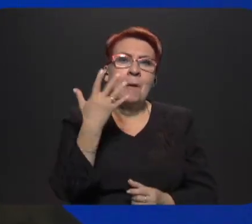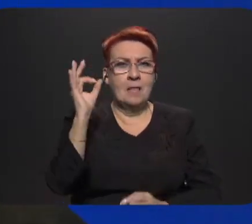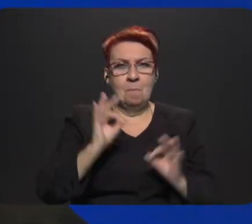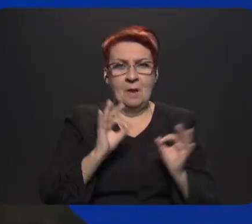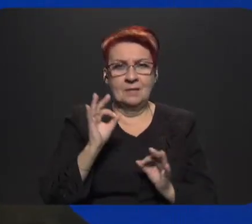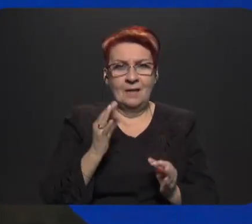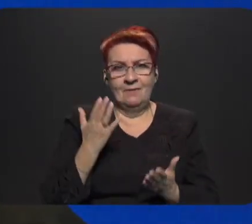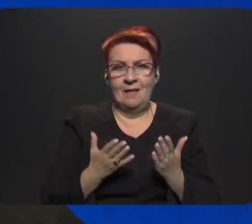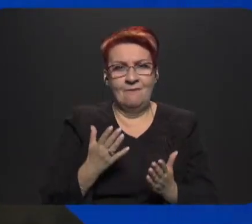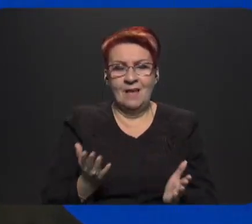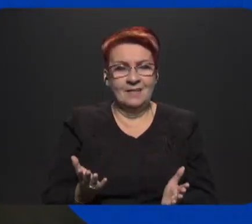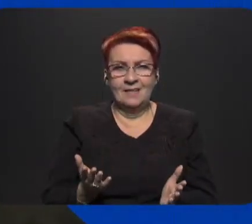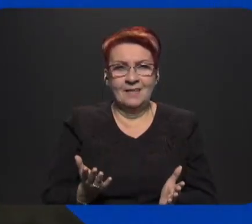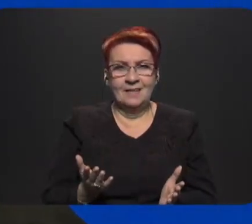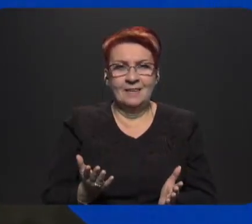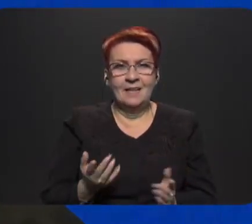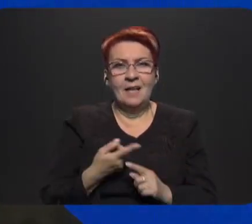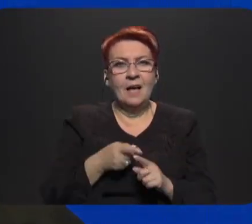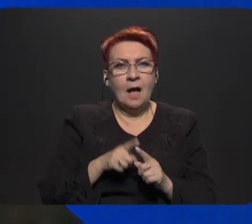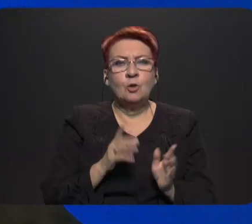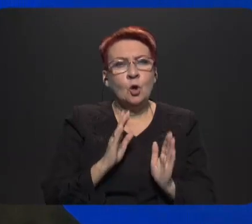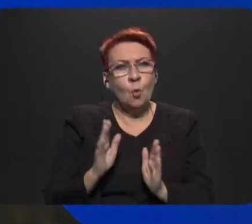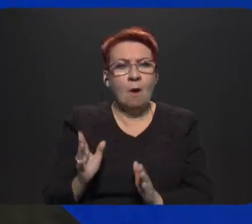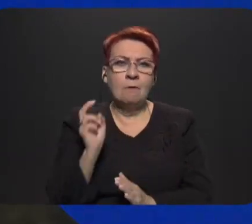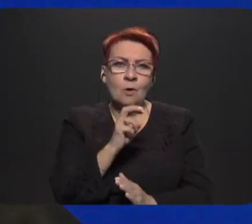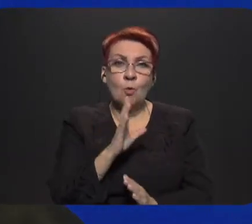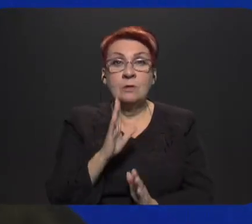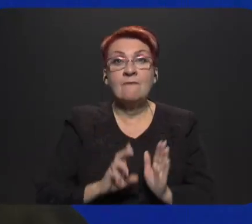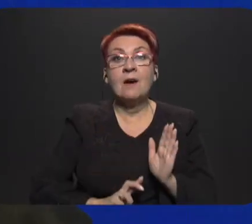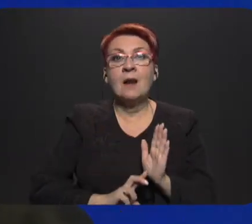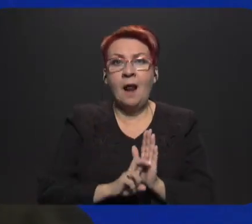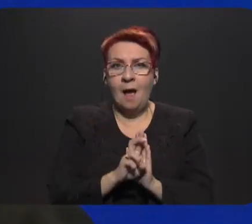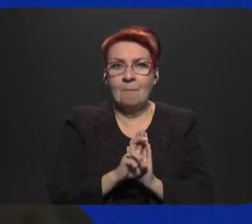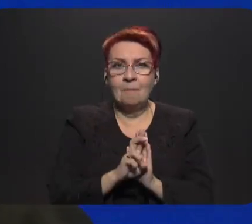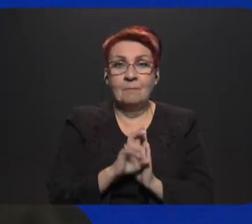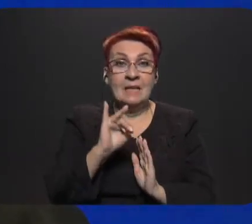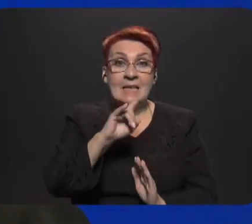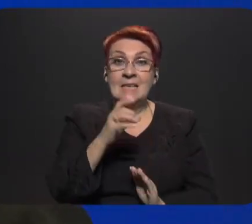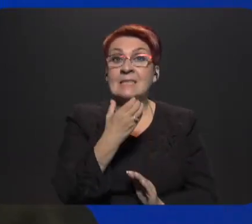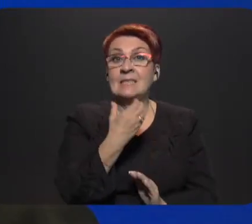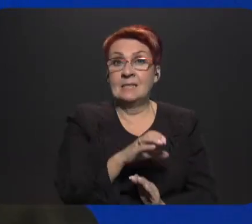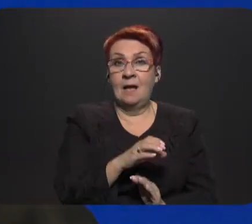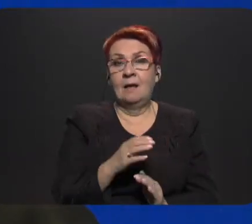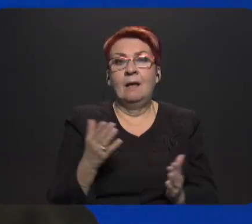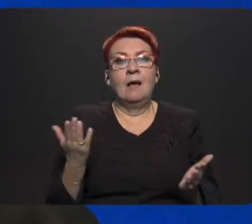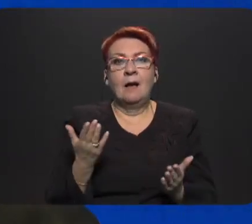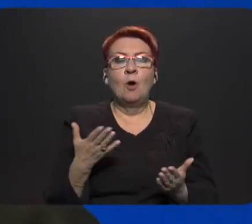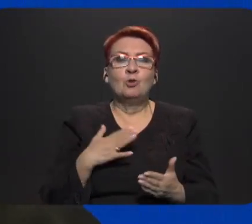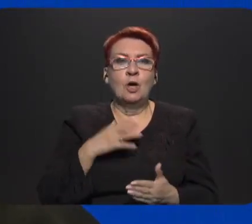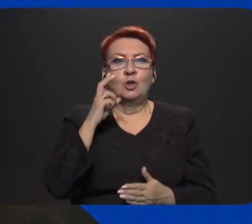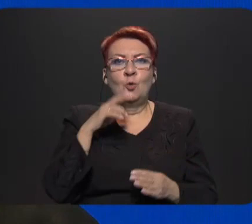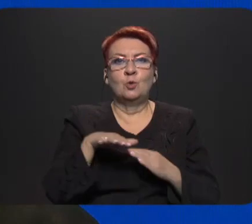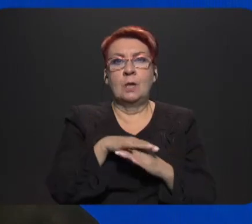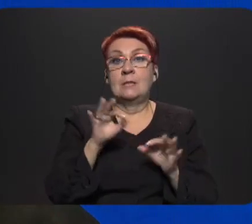5%, наверное, максимум, да, вот, которые регулярно ходят в храм, ну, из 100. Какое же наше государство,